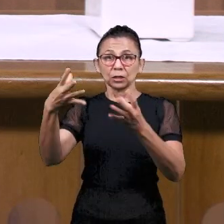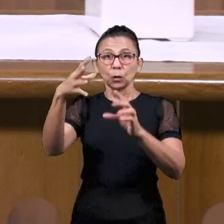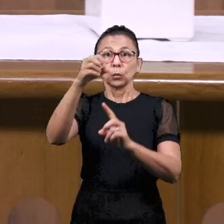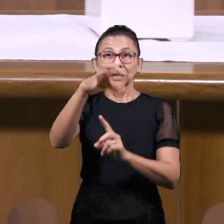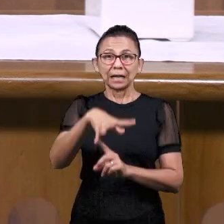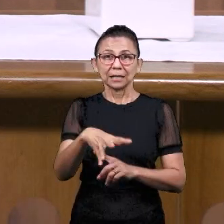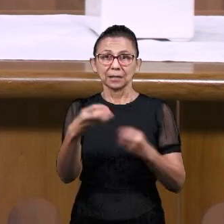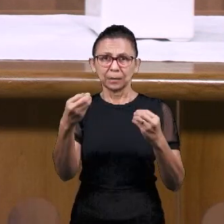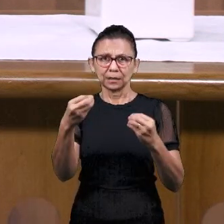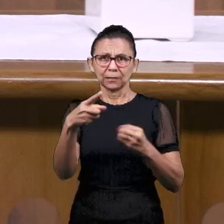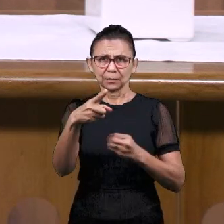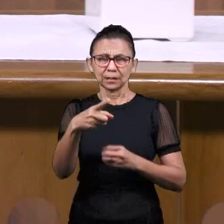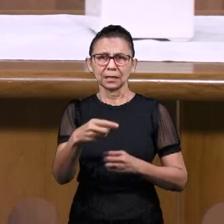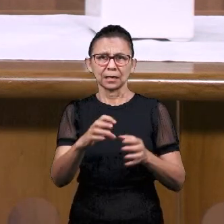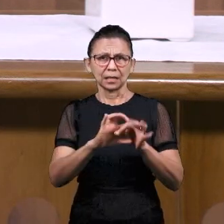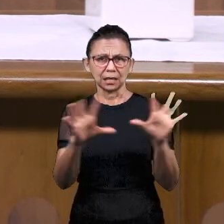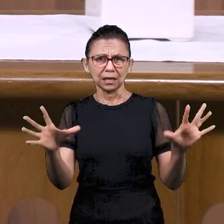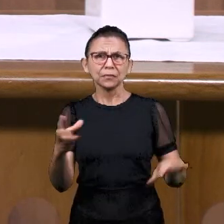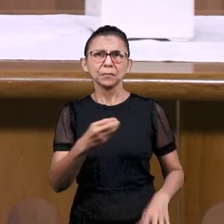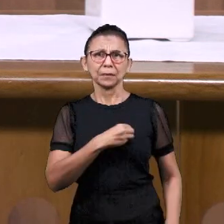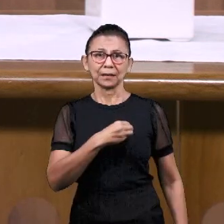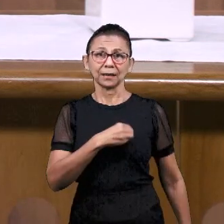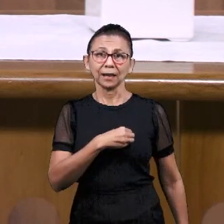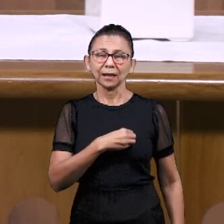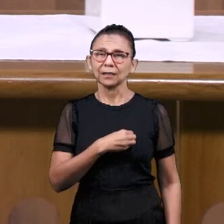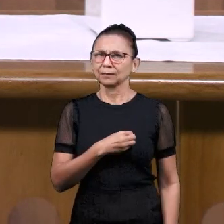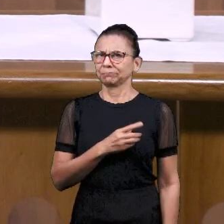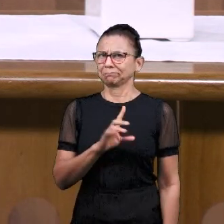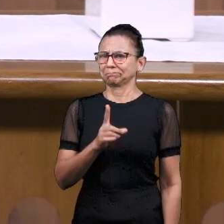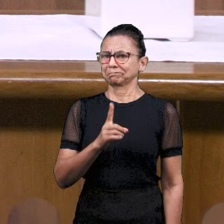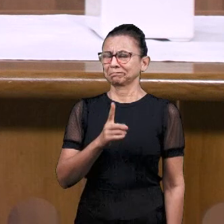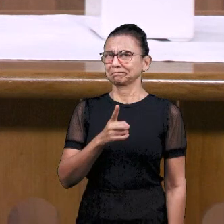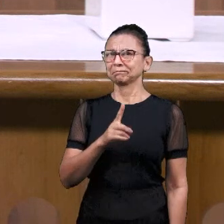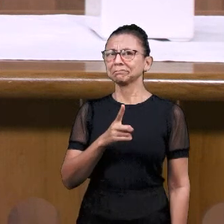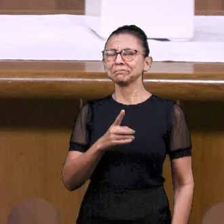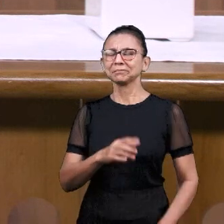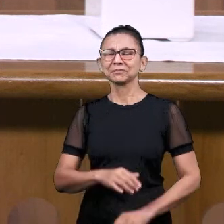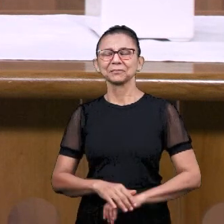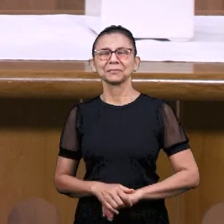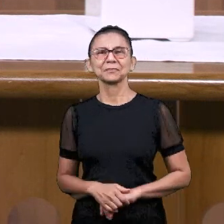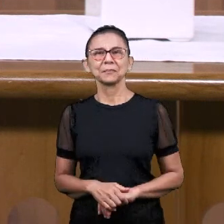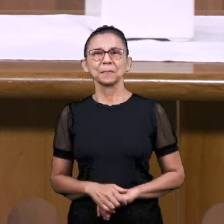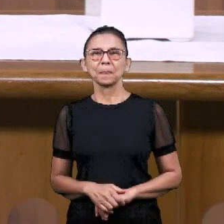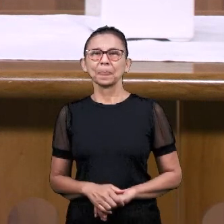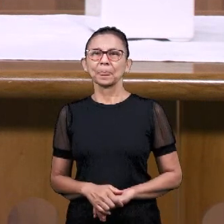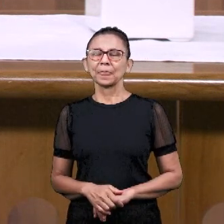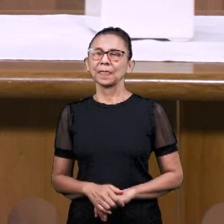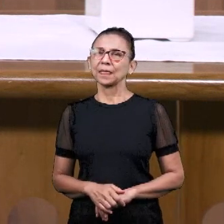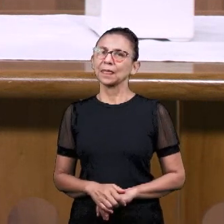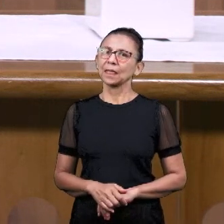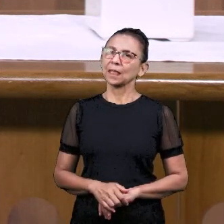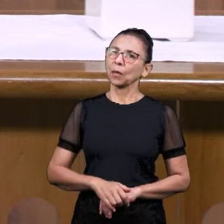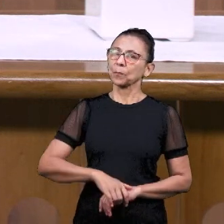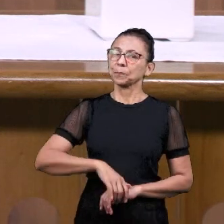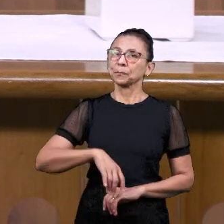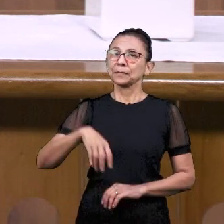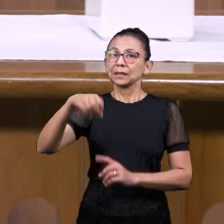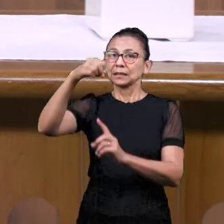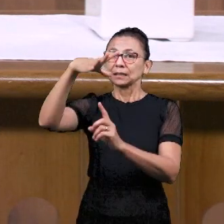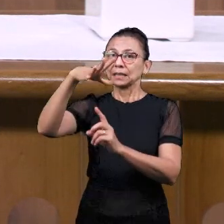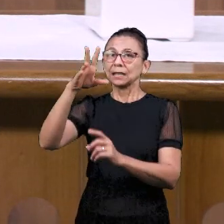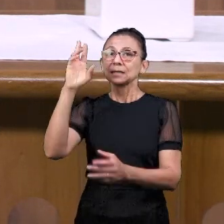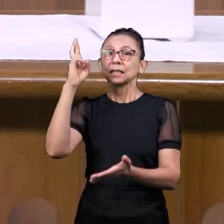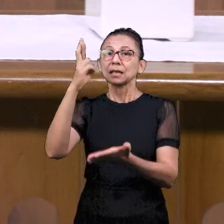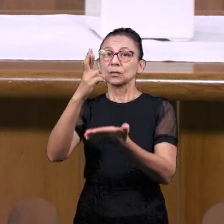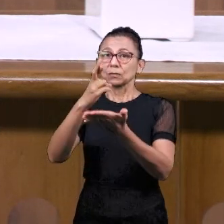pour pécher quand il souhaite. Donc la grâce, au contraire, c'est le résultat de la bénédiction de Dieu dans la vie de l'homme pour